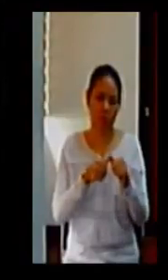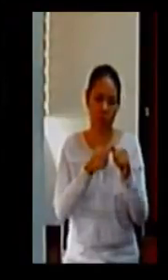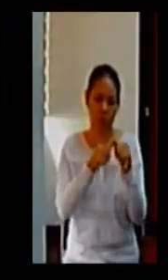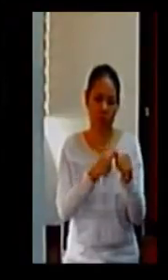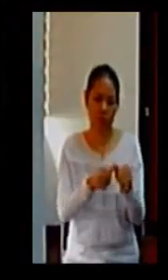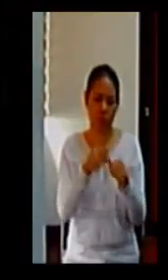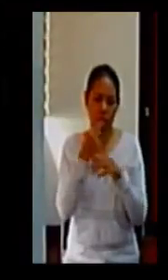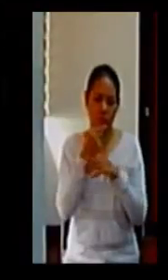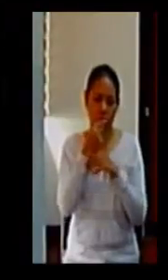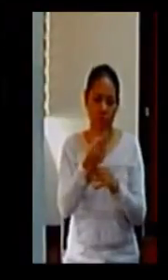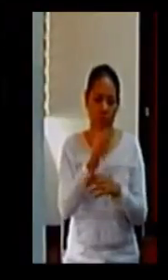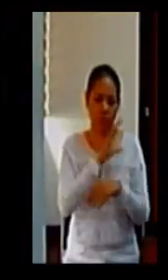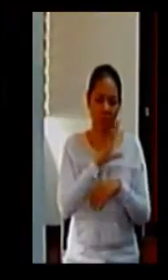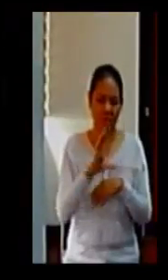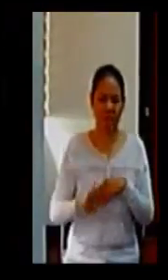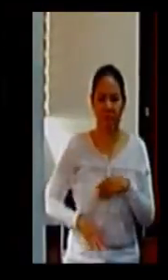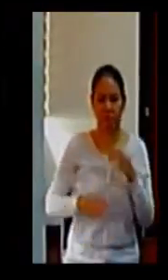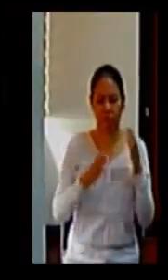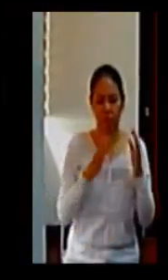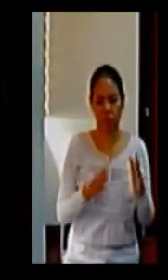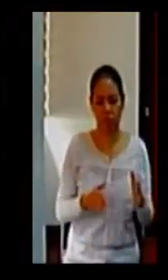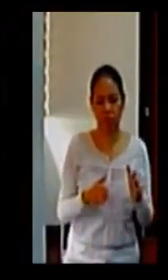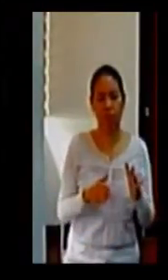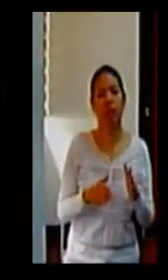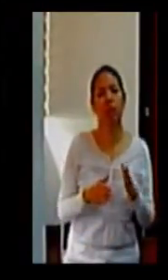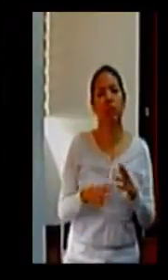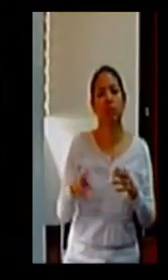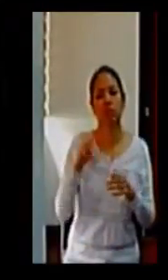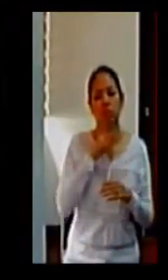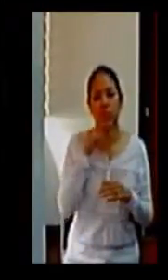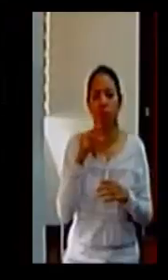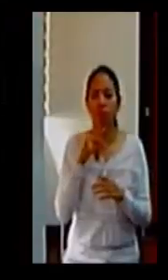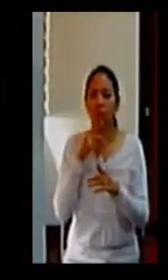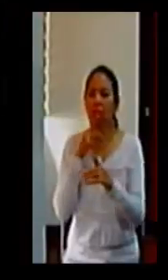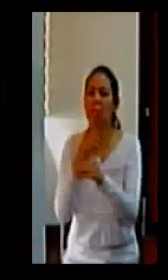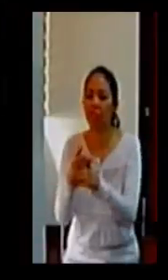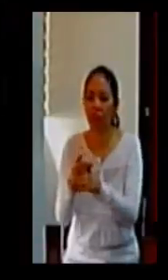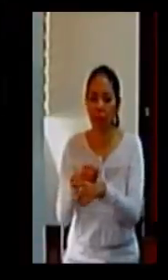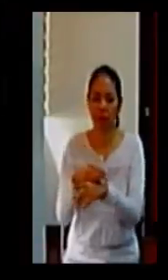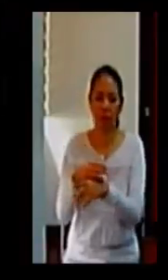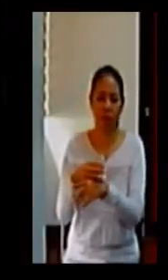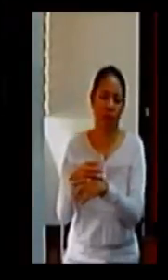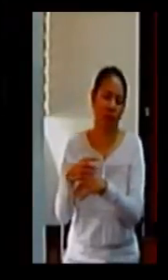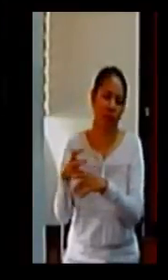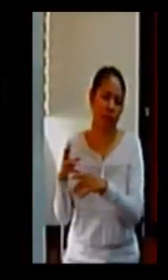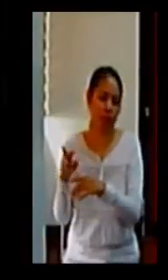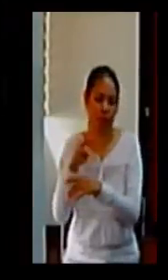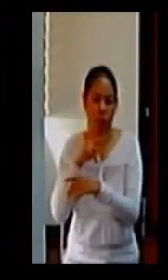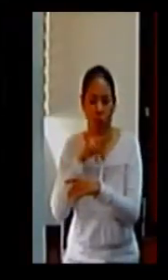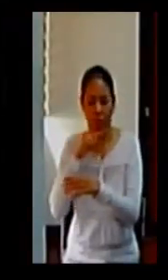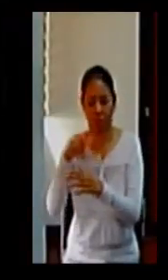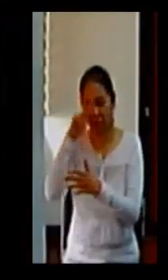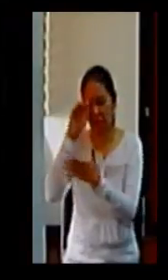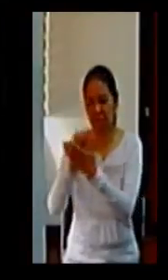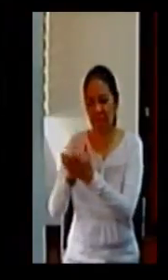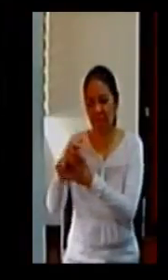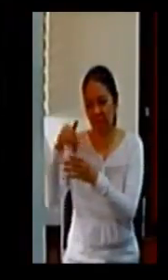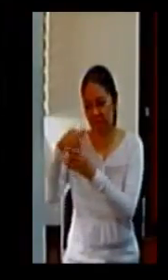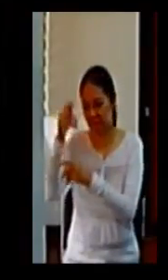pagsasabi ng mga Kristiyano na ito ay hindi tama. Ito ay isang pagan act. At isa